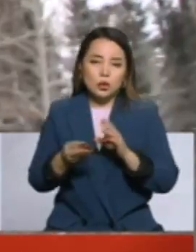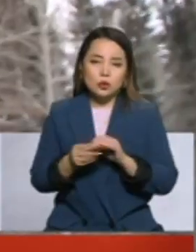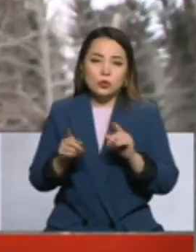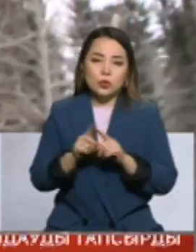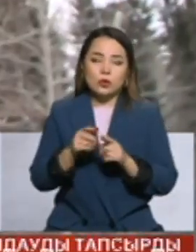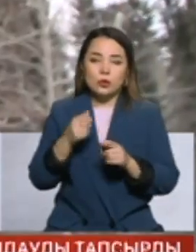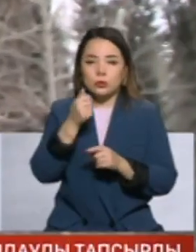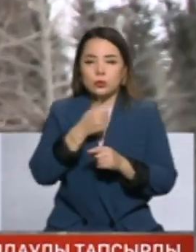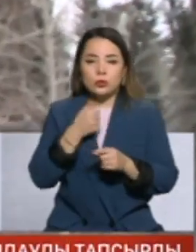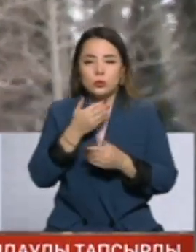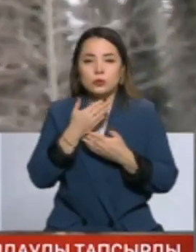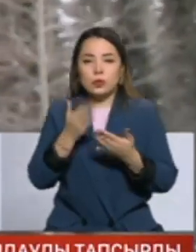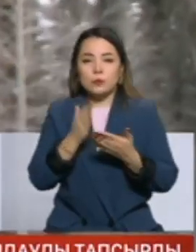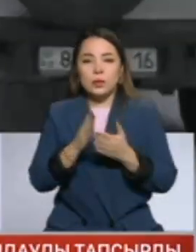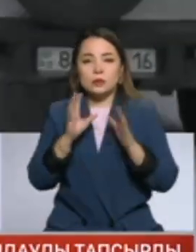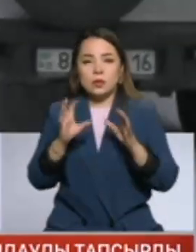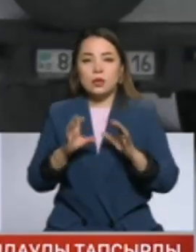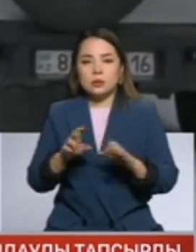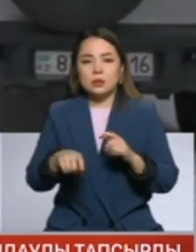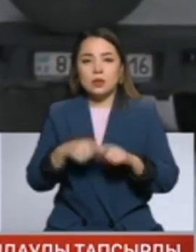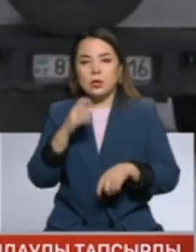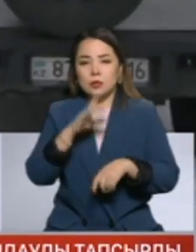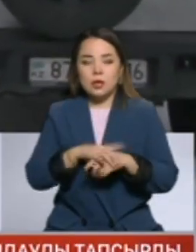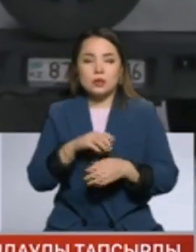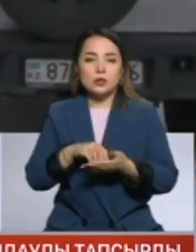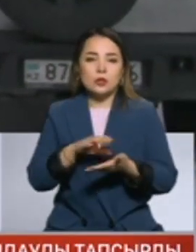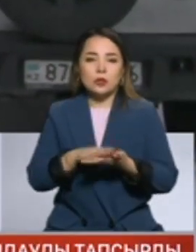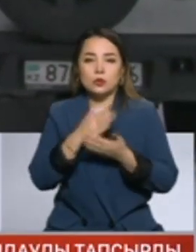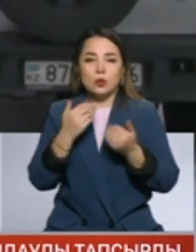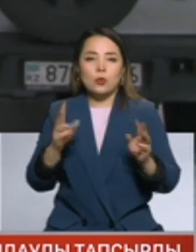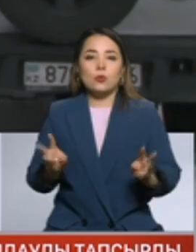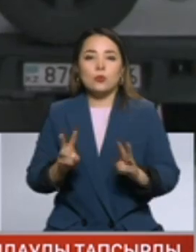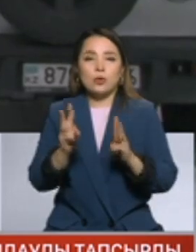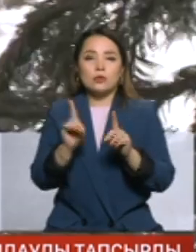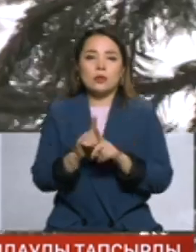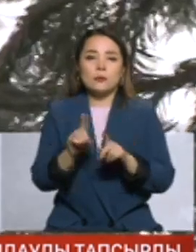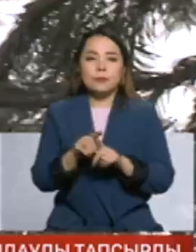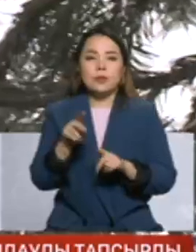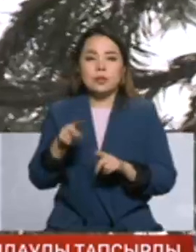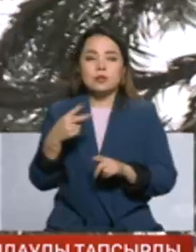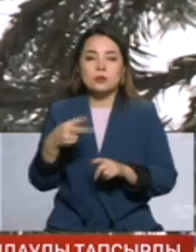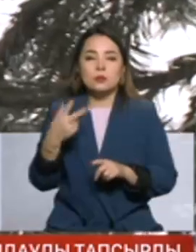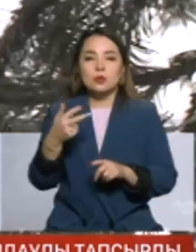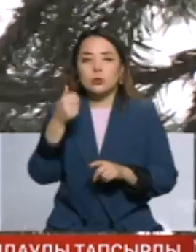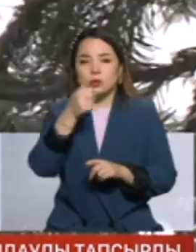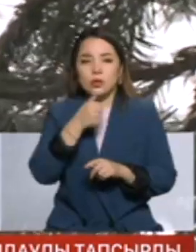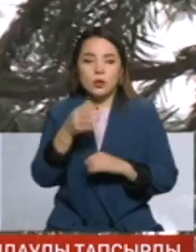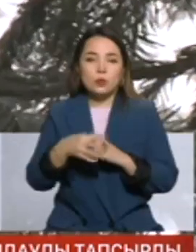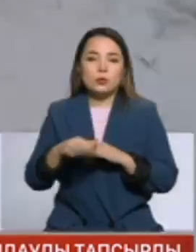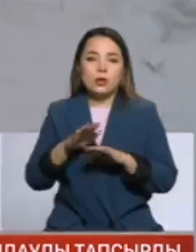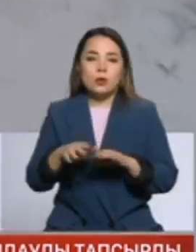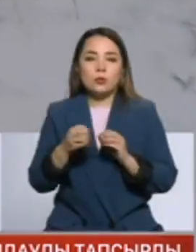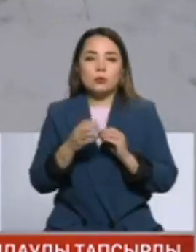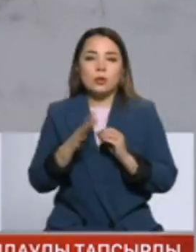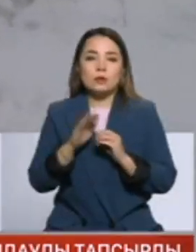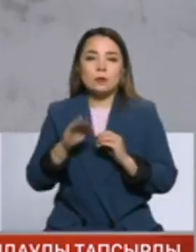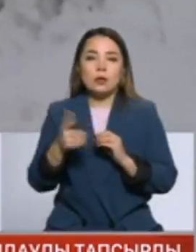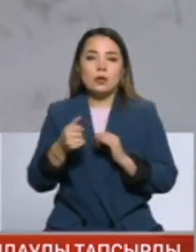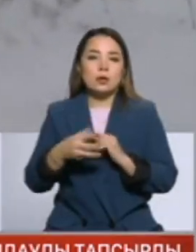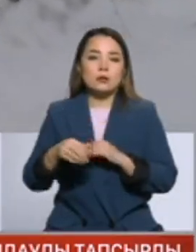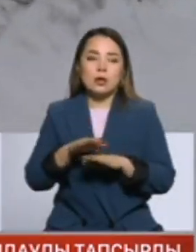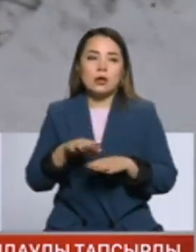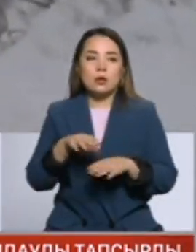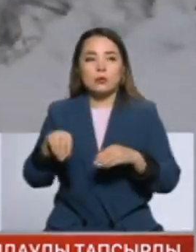соңғы жылдары орманды заңсыз отау дерегі тіркелмеген, есесіне өрт жалмап жатыр. Тек 2023 жылы өңірде 15 мың гектар орман күлге